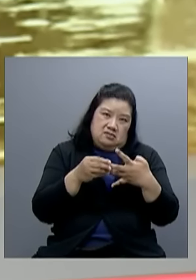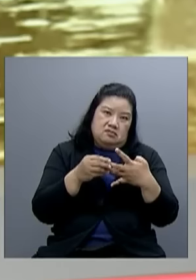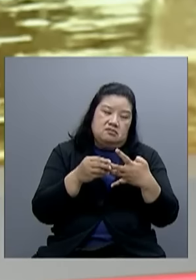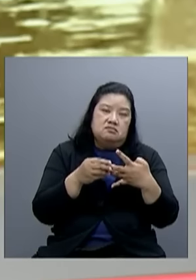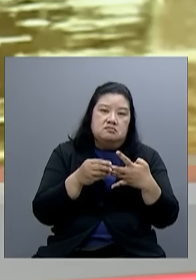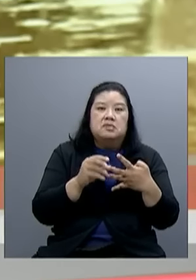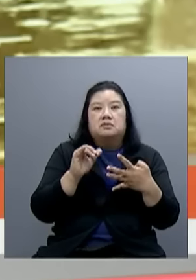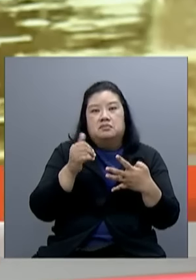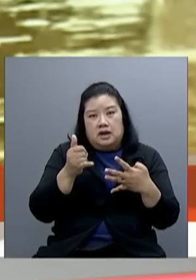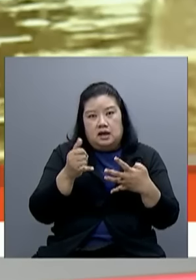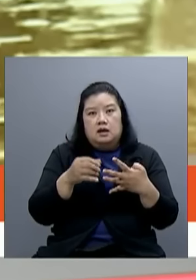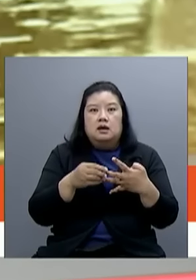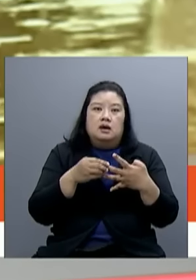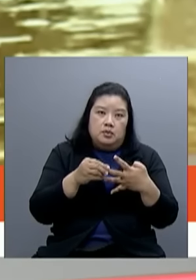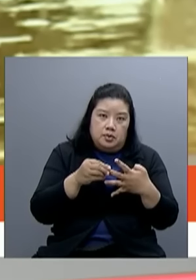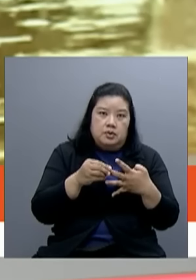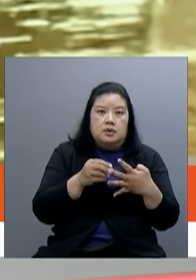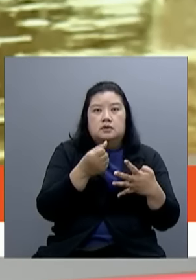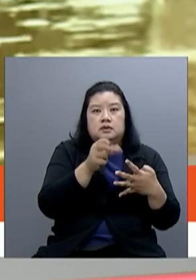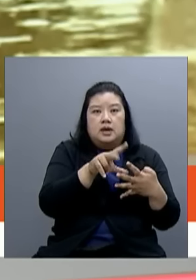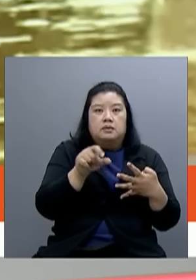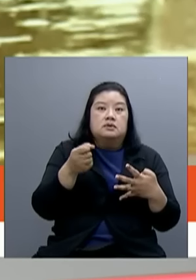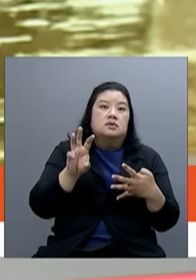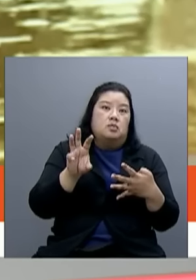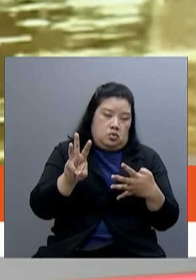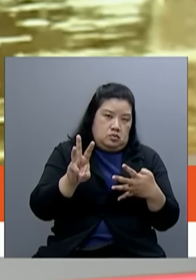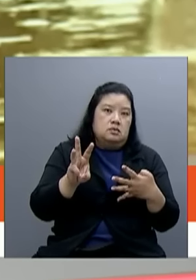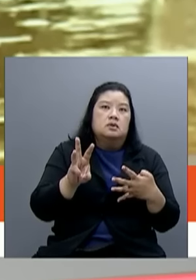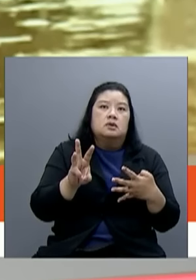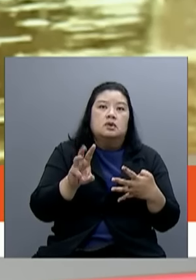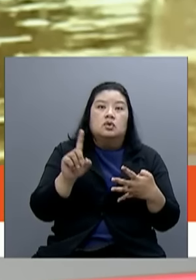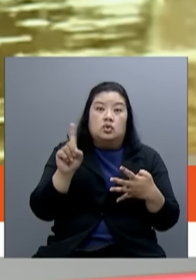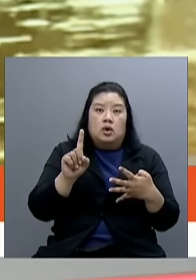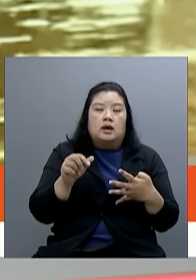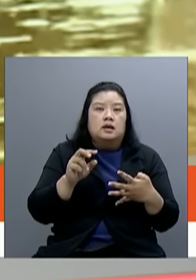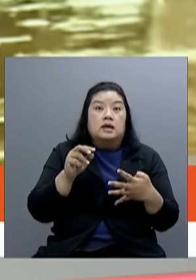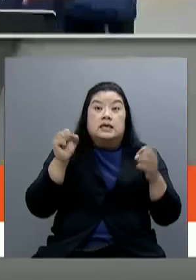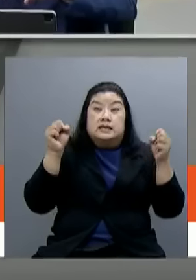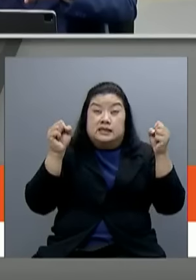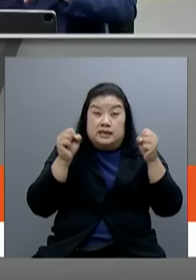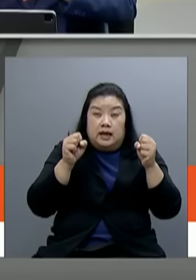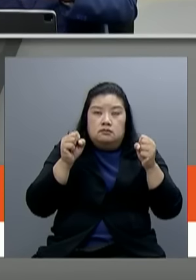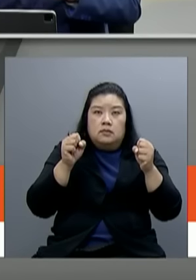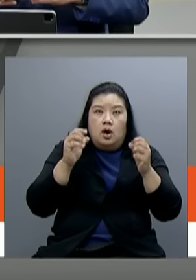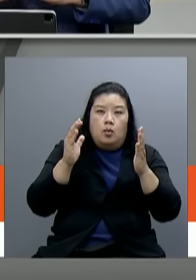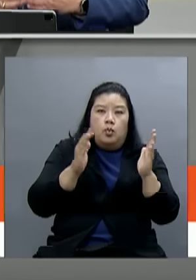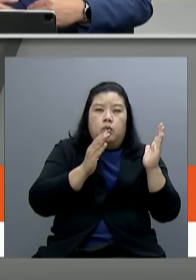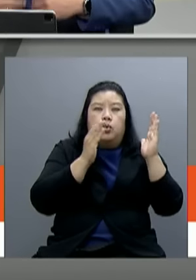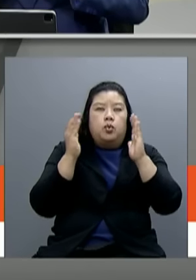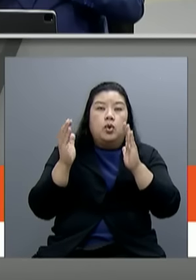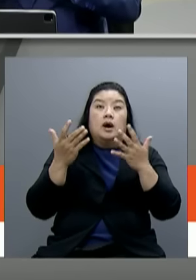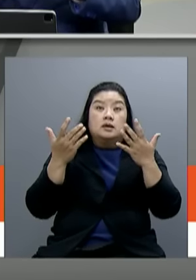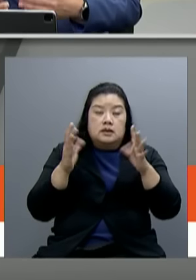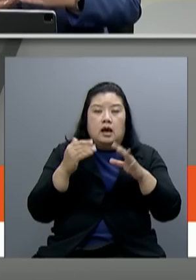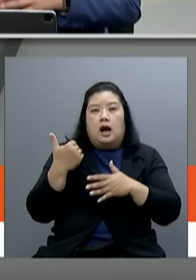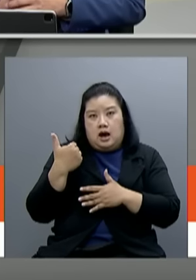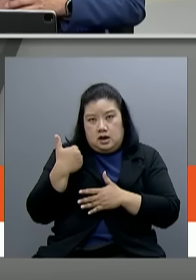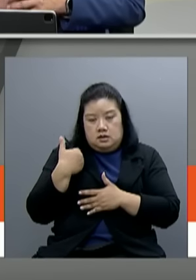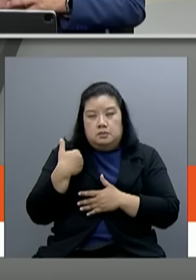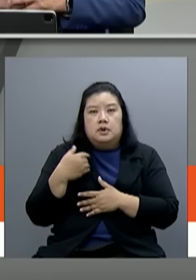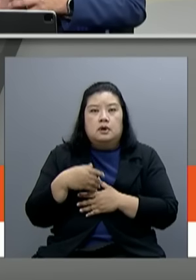างเดือนเนี่ยครับ13ถึง16เนี่ยนะครับมวลอากาศเย็นนะครับจะอ่อนกำลังลงนะครับก็จะล่องความกดอากาศเนี่ยอาจจะขยับมา